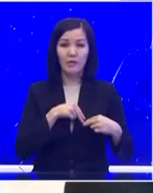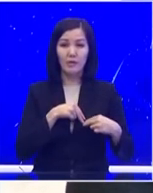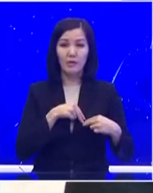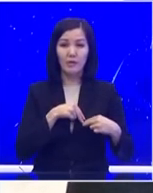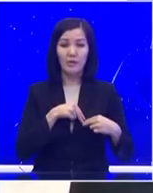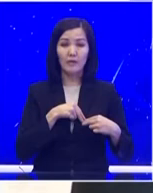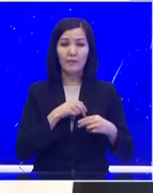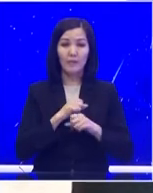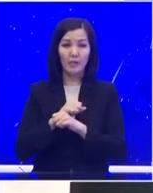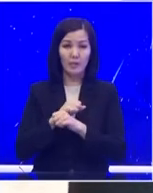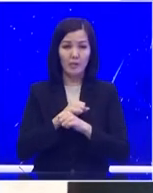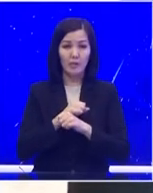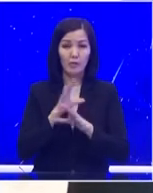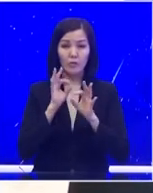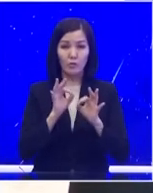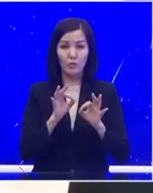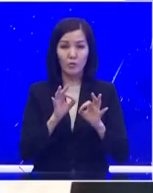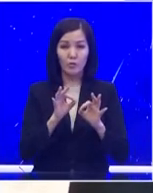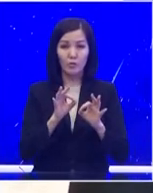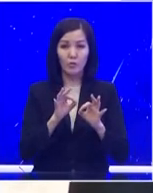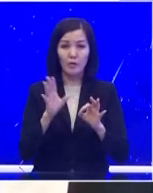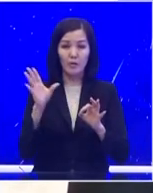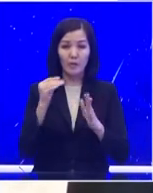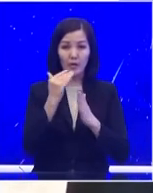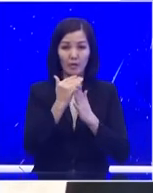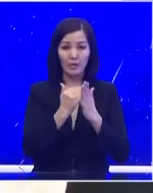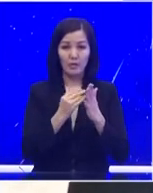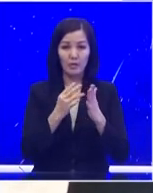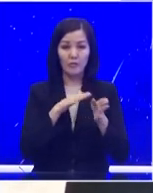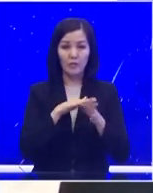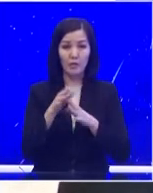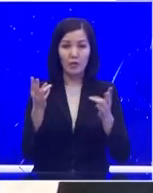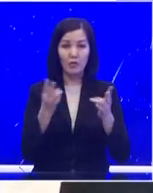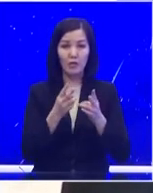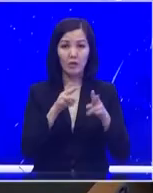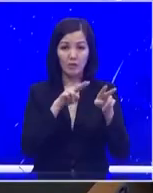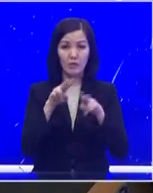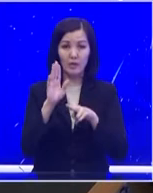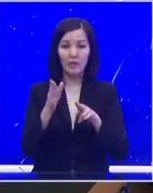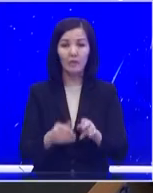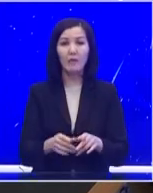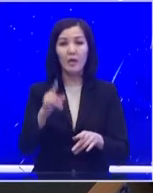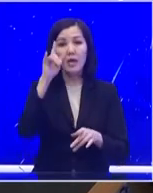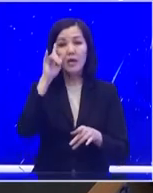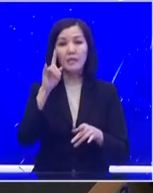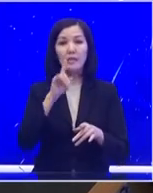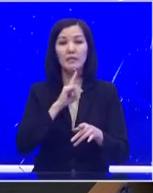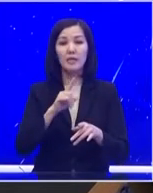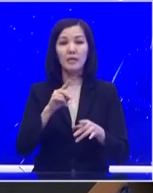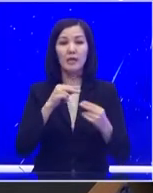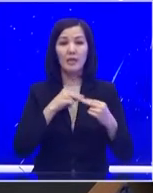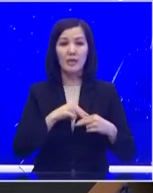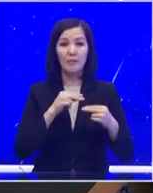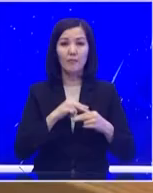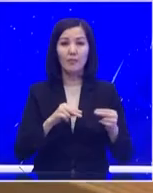трудовой отпуск дейді ғой, еңбек жаңа демалысын беру керек болады, соның бәрін біз қадағалаймыз. Қазақстанда еңбек инспекциясының